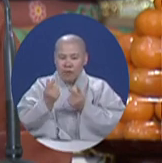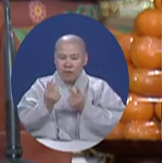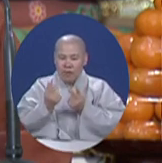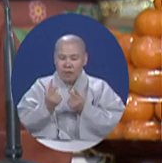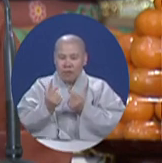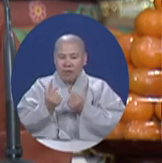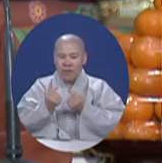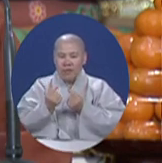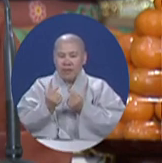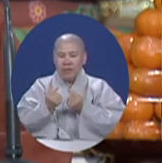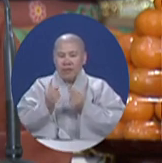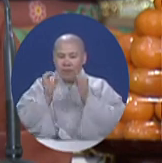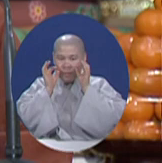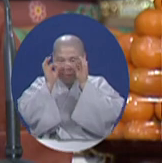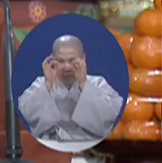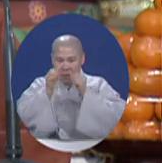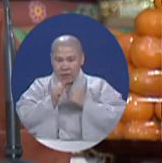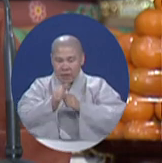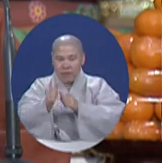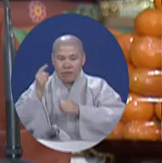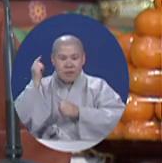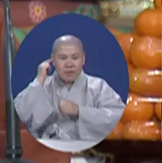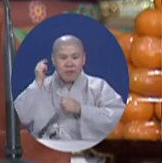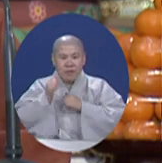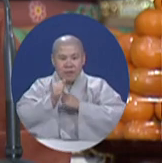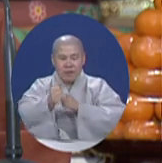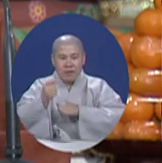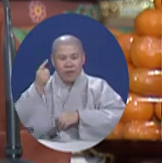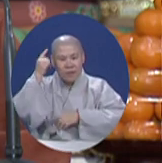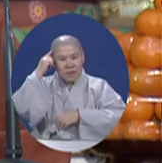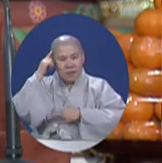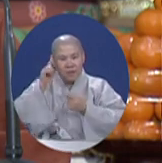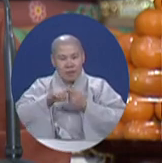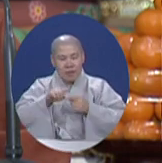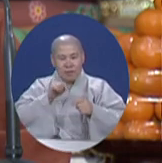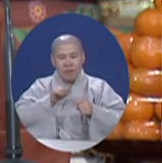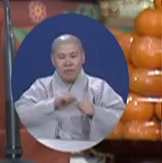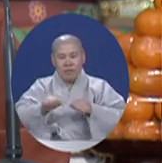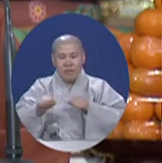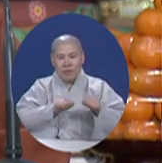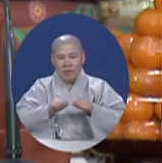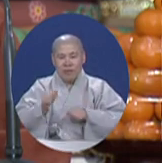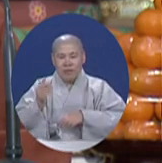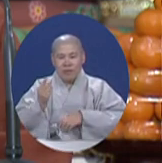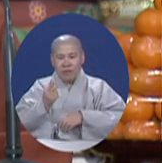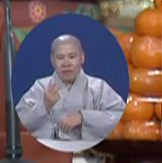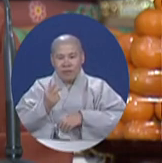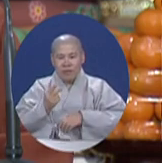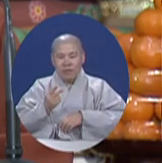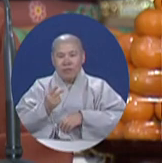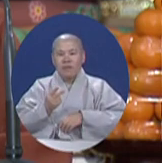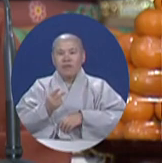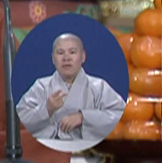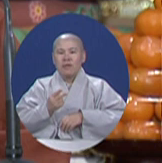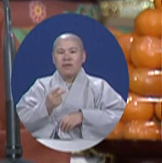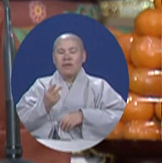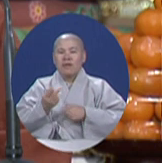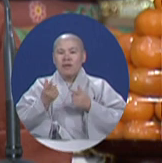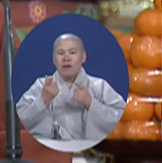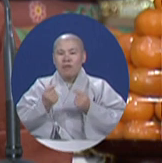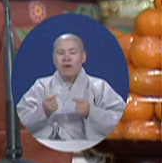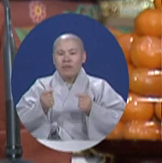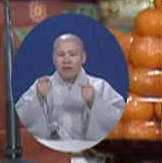뭐 저 보는 데 따라가고 듣는 데 따라가고 생각대로 움직이고 이게 번뇌망상인데